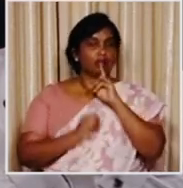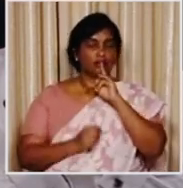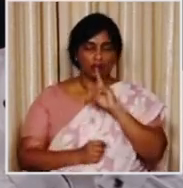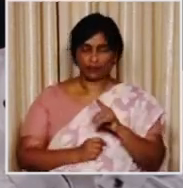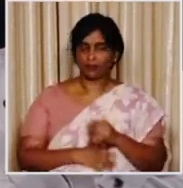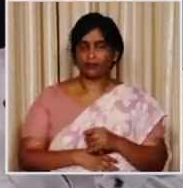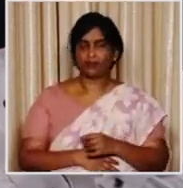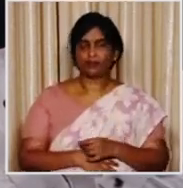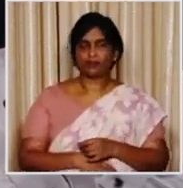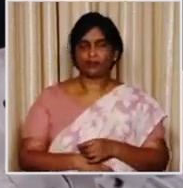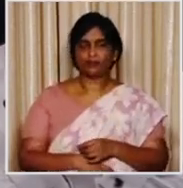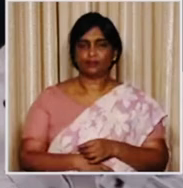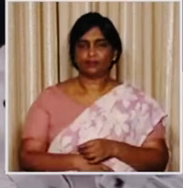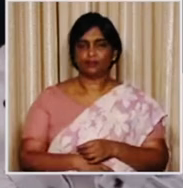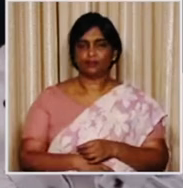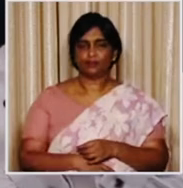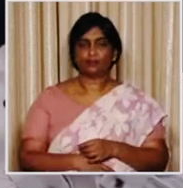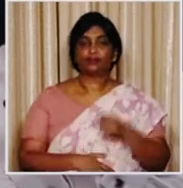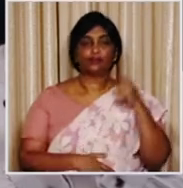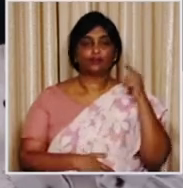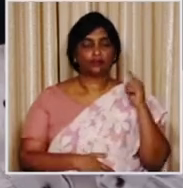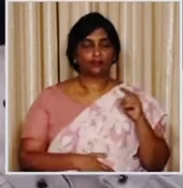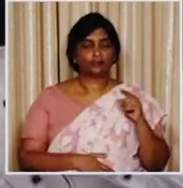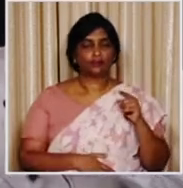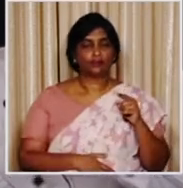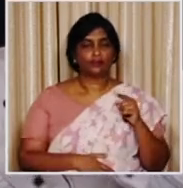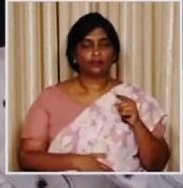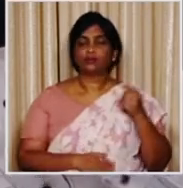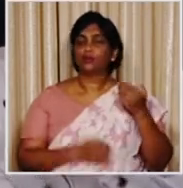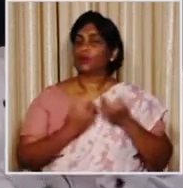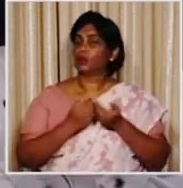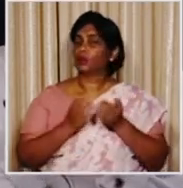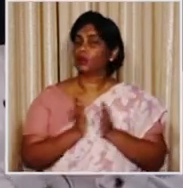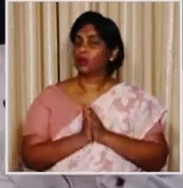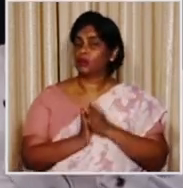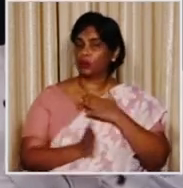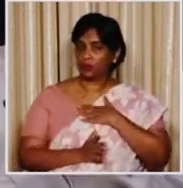කියනවා. මේ එයා යන තමන්